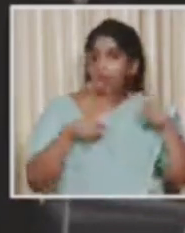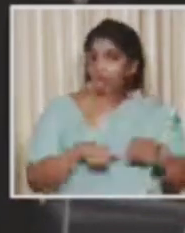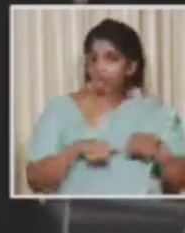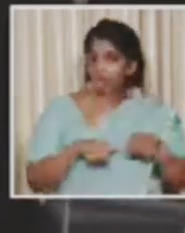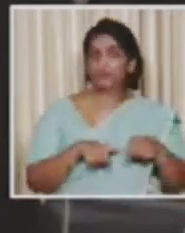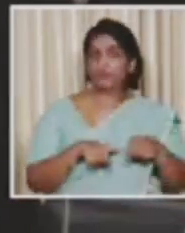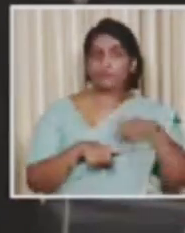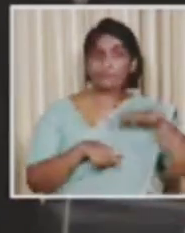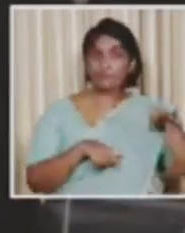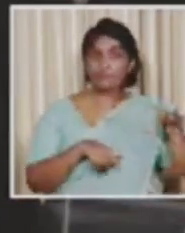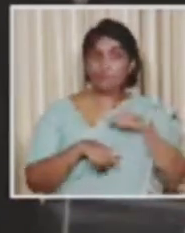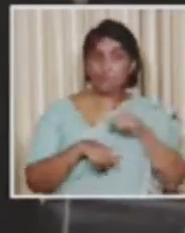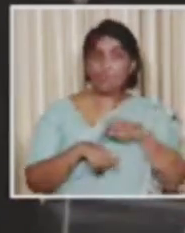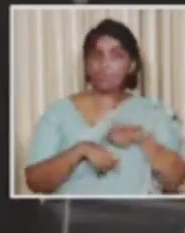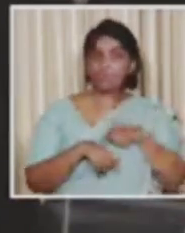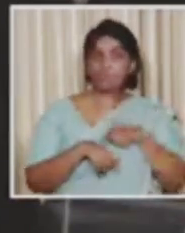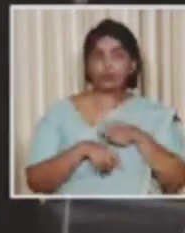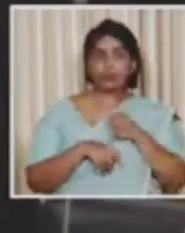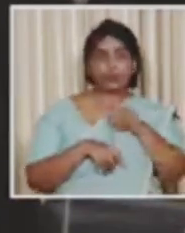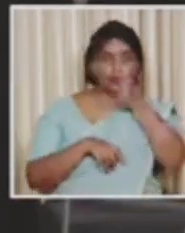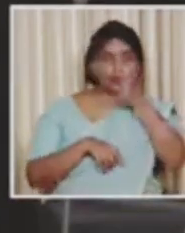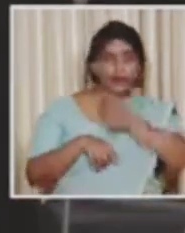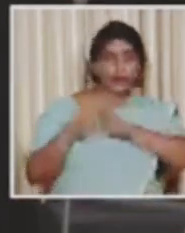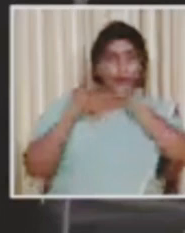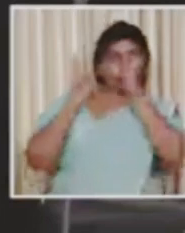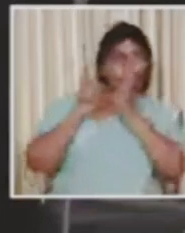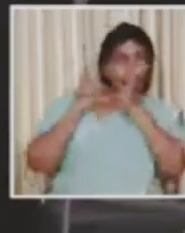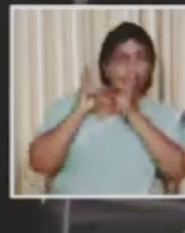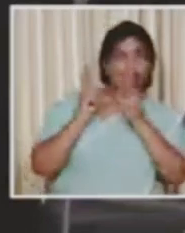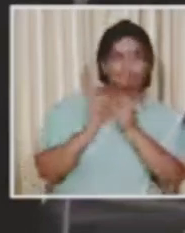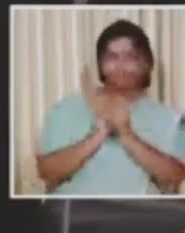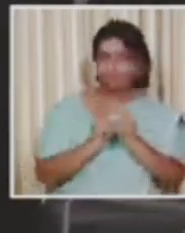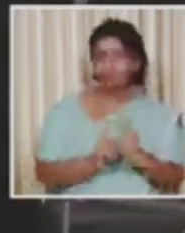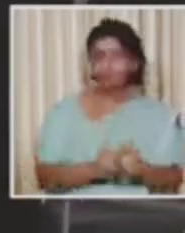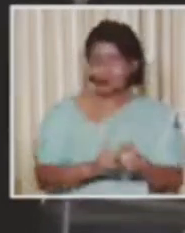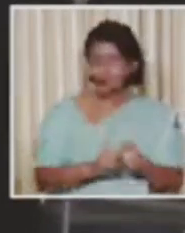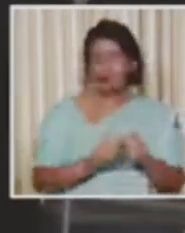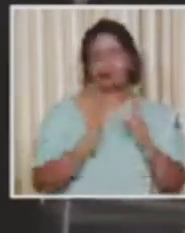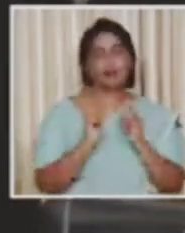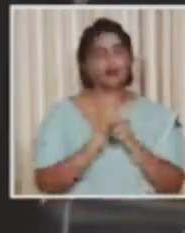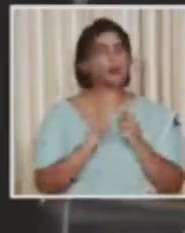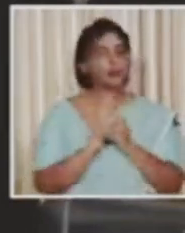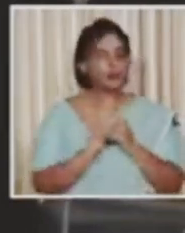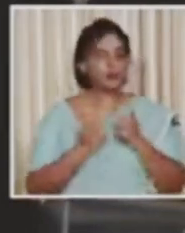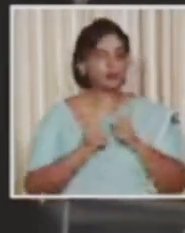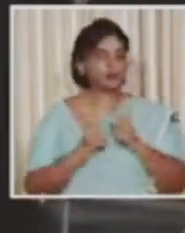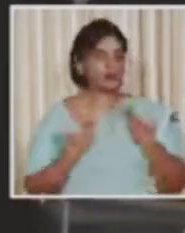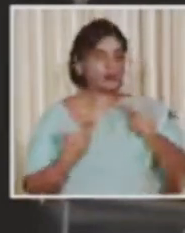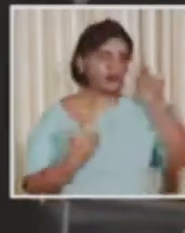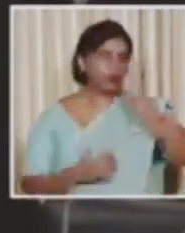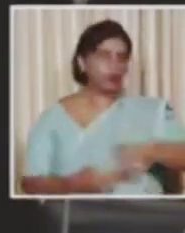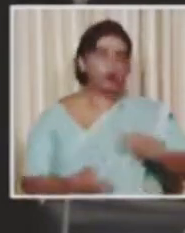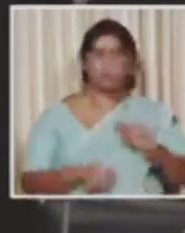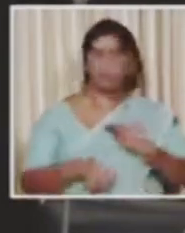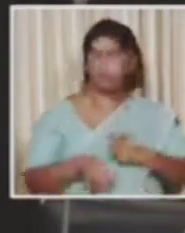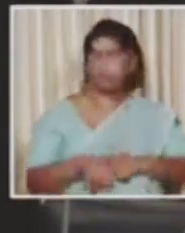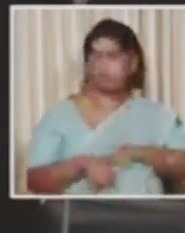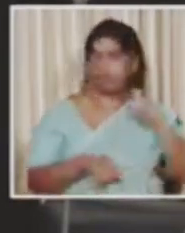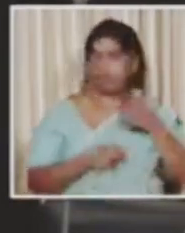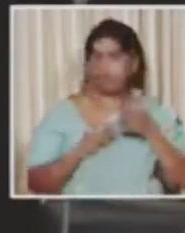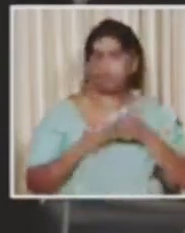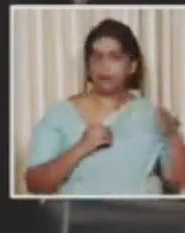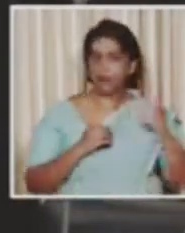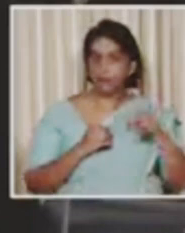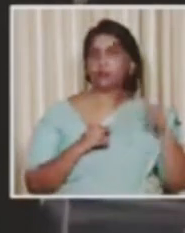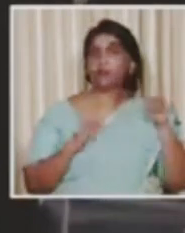ඒ අයව පාවිච්චි කරන්නේ හැකින් නොයෙක් නොයෙක් ඉතාමත්ම බරපතල ප්‍රශ්නවලට යොදාගෙන එයාගේ ජීවිත පිළිබඳව අවදානමක් දක්වා ඇවිල්ලා